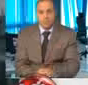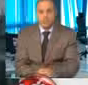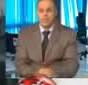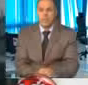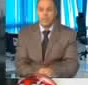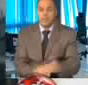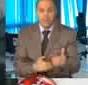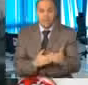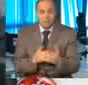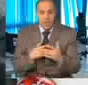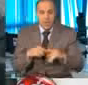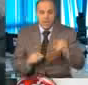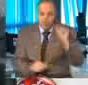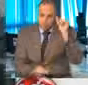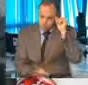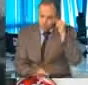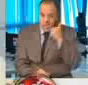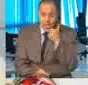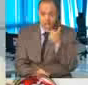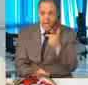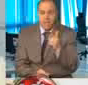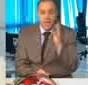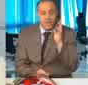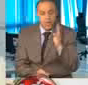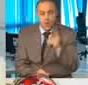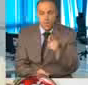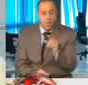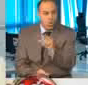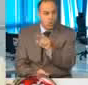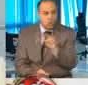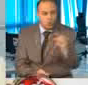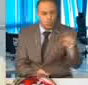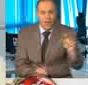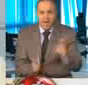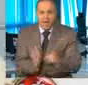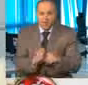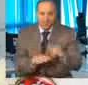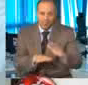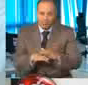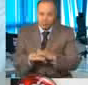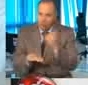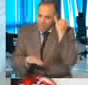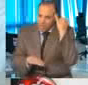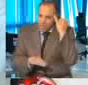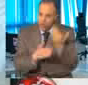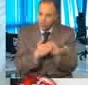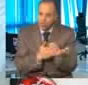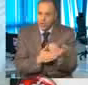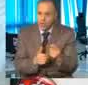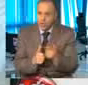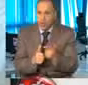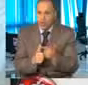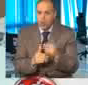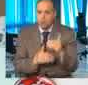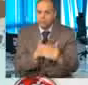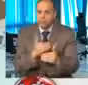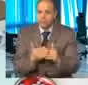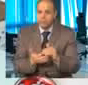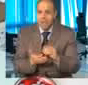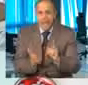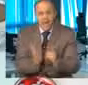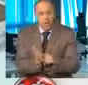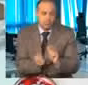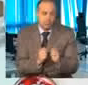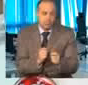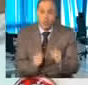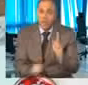جانب إعلان تونس انبثقت عن الندوة جملة من التوصيات والمقترحات، منها تطوير الإطار التشريعي